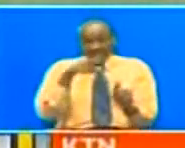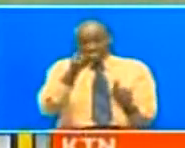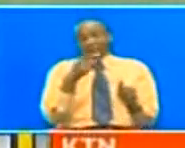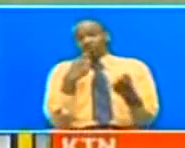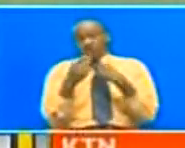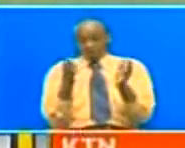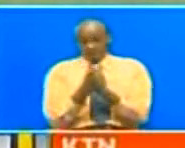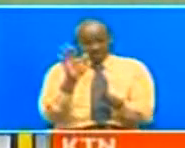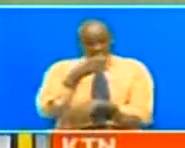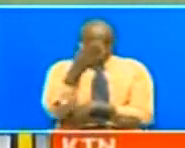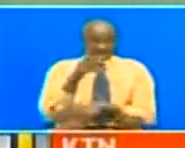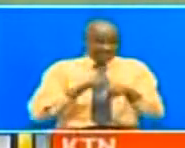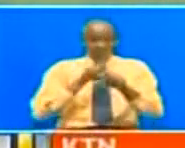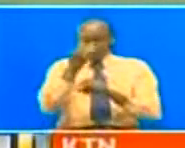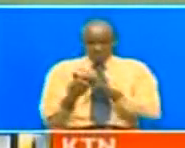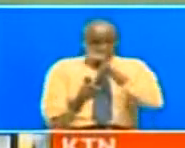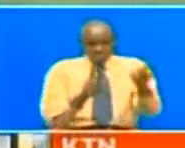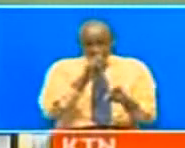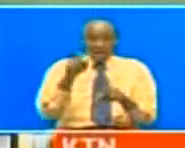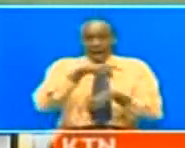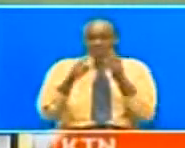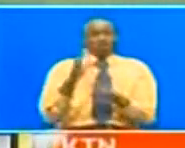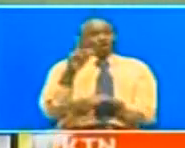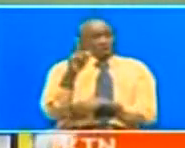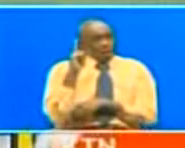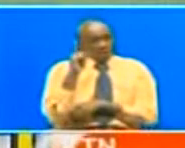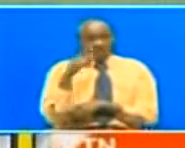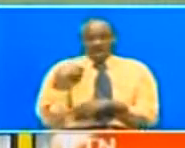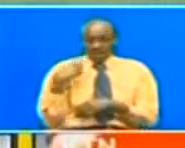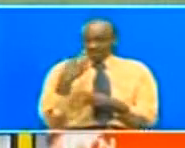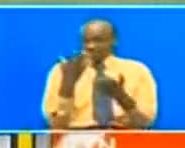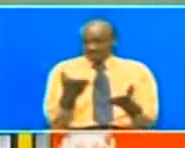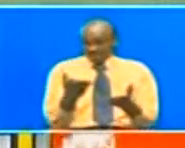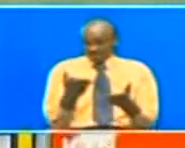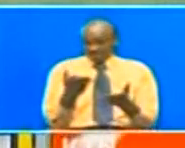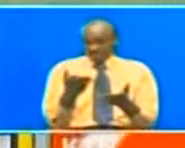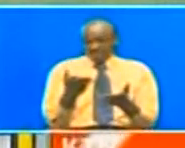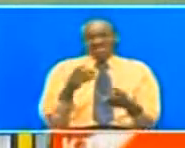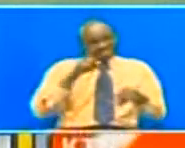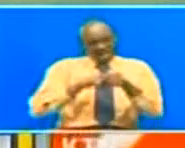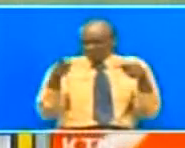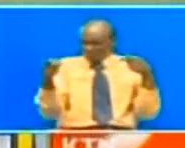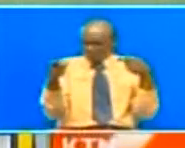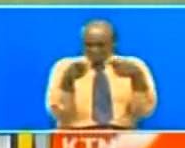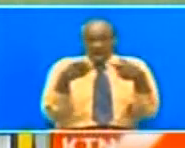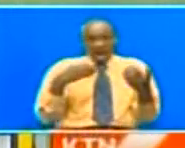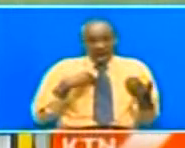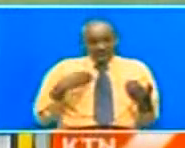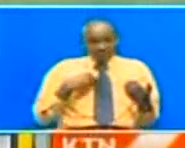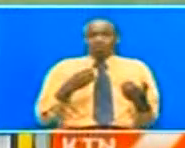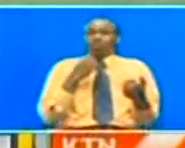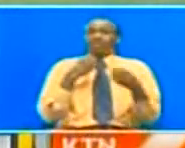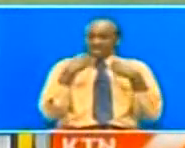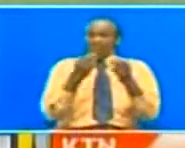bungeni walipohojiwa mapema hii leo kuhusu sheria na haki, tume hiyo ilipewa muda wa zaidi ya